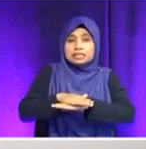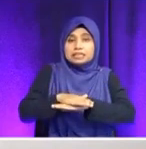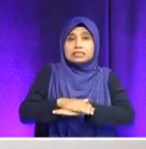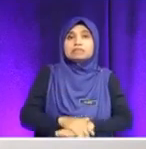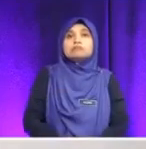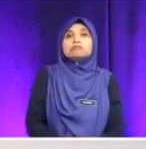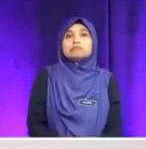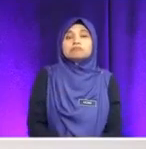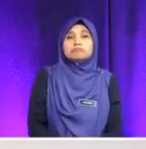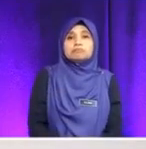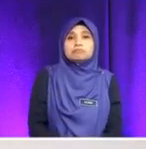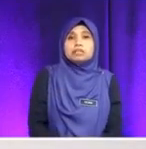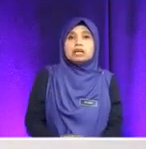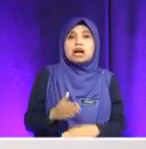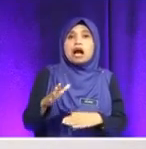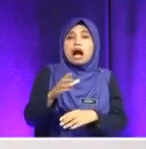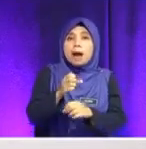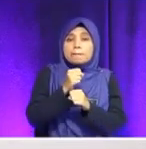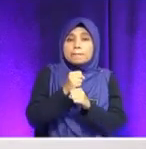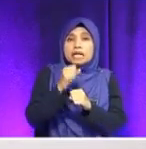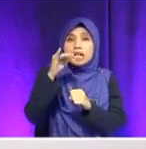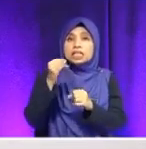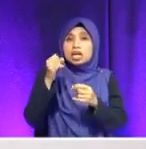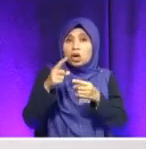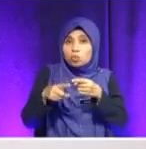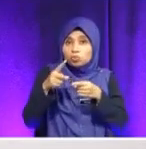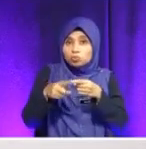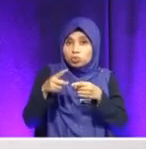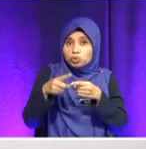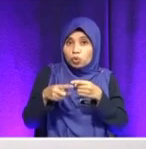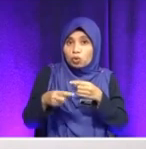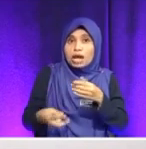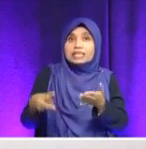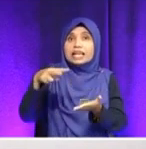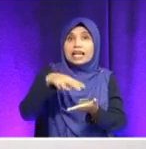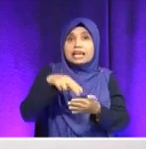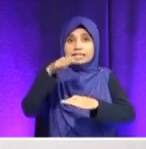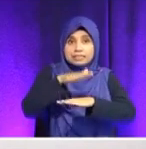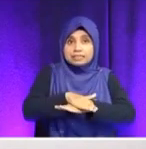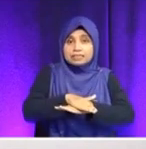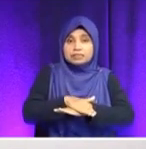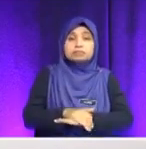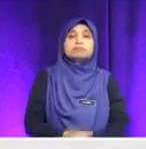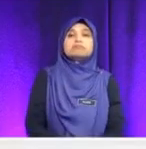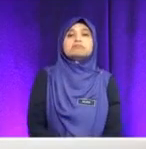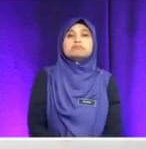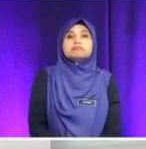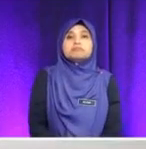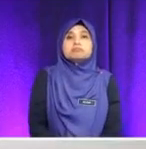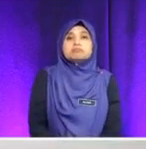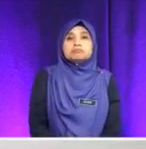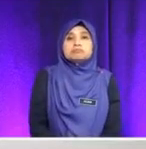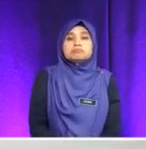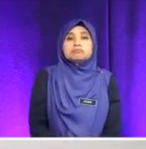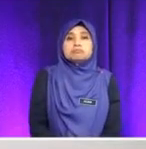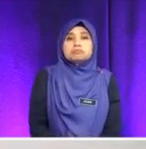Okey. Kemudian ambil yang hujung ni, naikkan ke atas juga. Separuh.